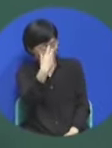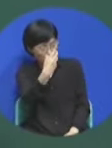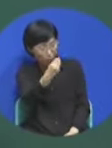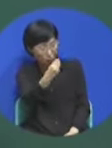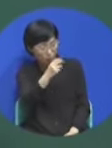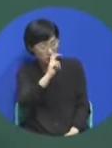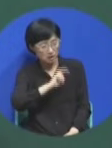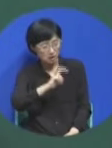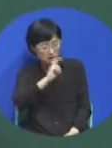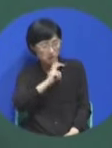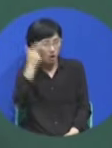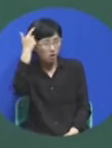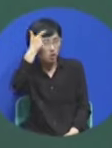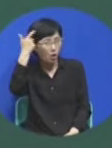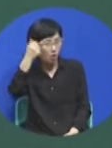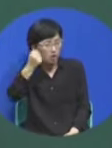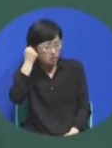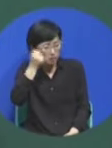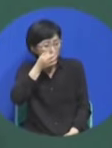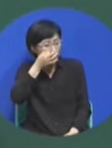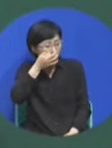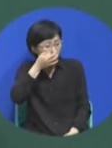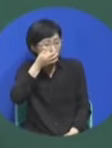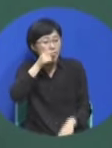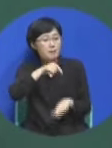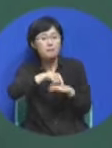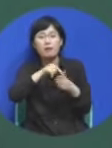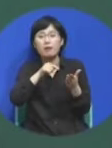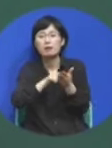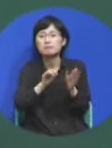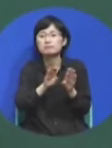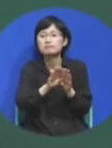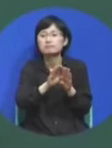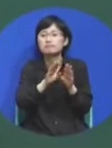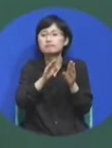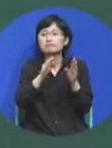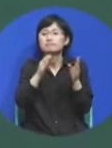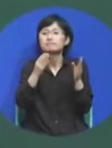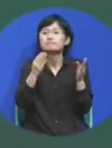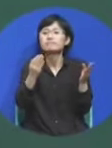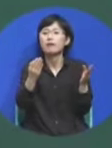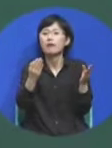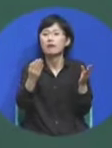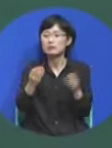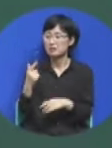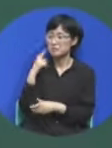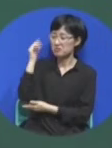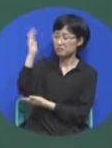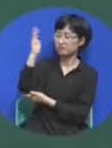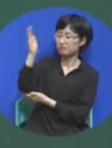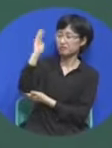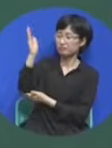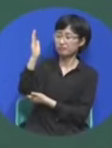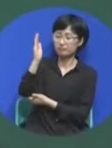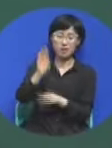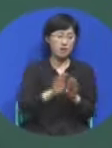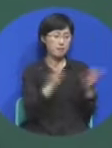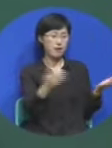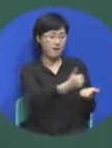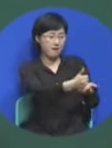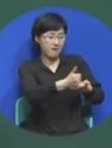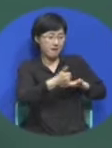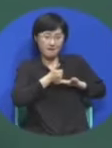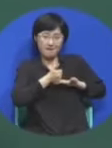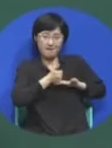찬양과 그 영적 분위기를 보고 마음 문이 열려 메신저가 메시지를 증거할 때 복음을 받아들이는